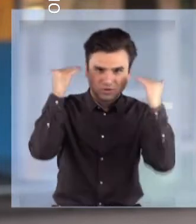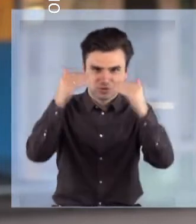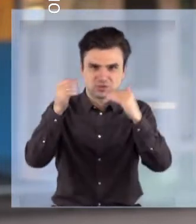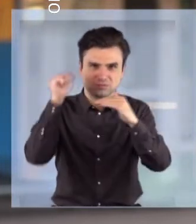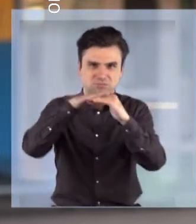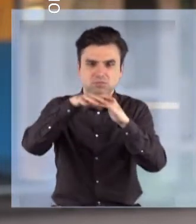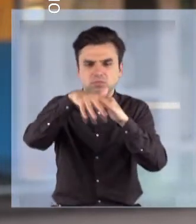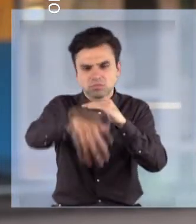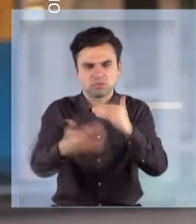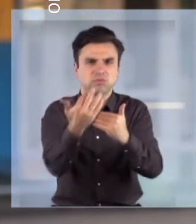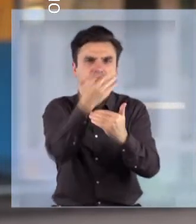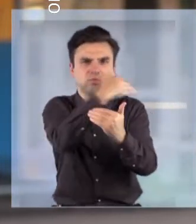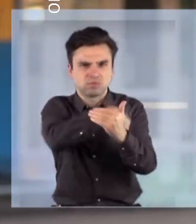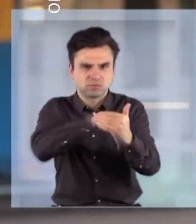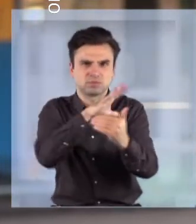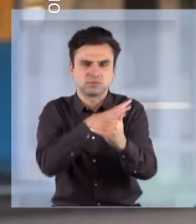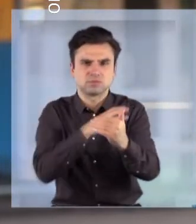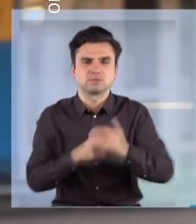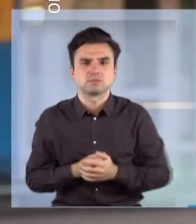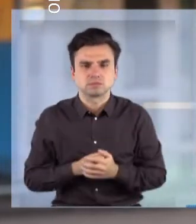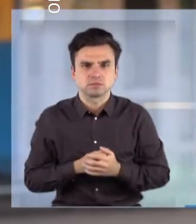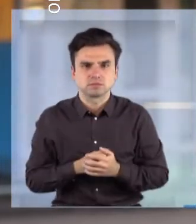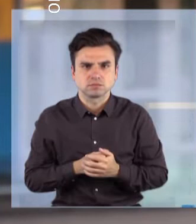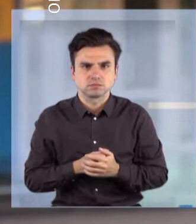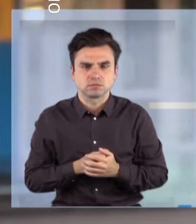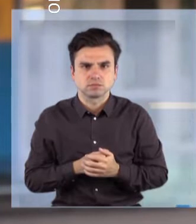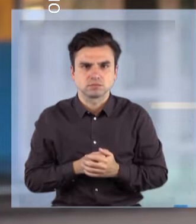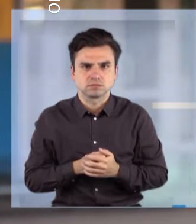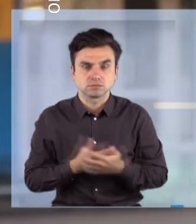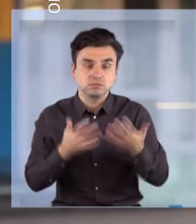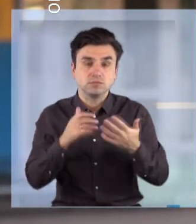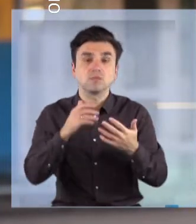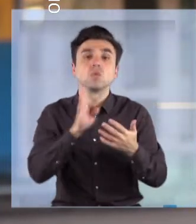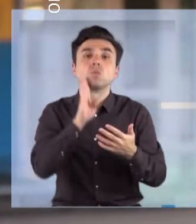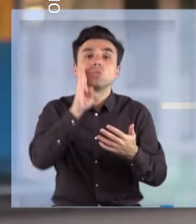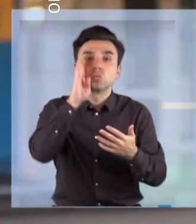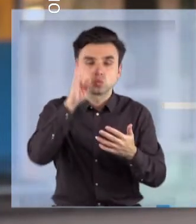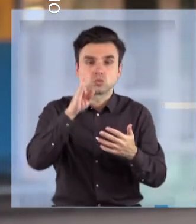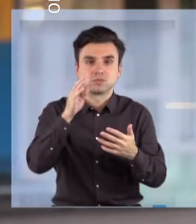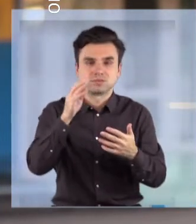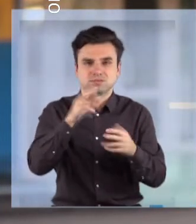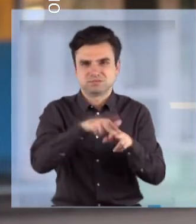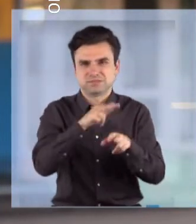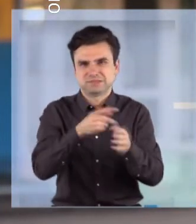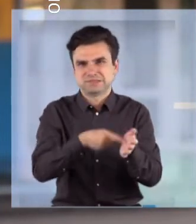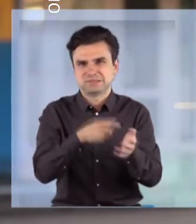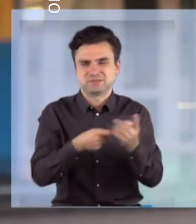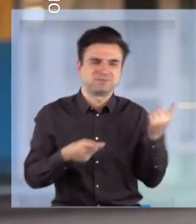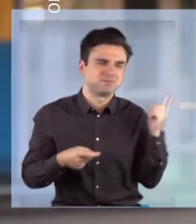чого було пошкоджено автівку. На теперішній час вказаний факт зареєстровано в порядку, передбаченим чинним